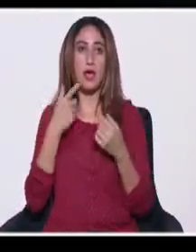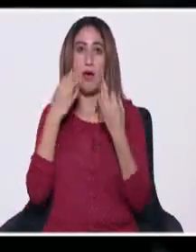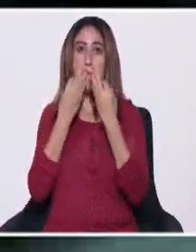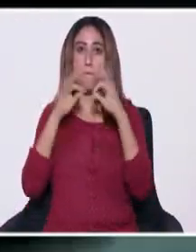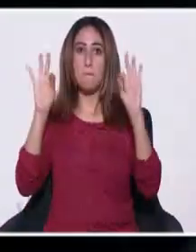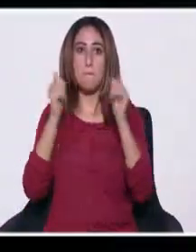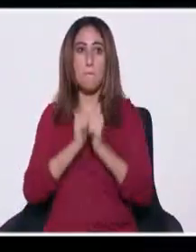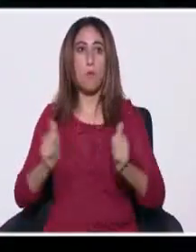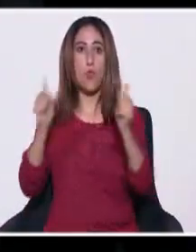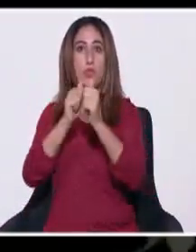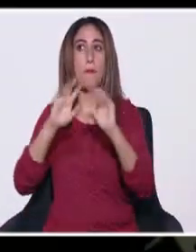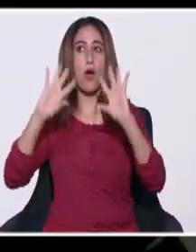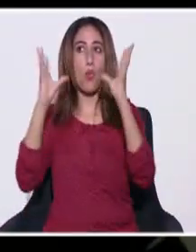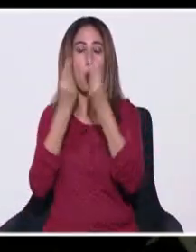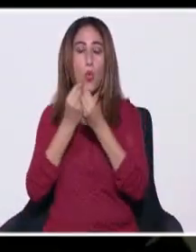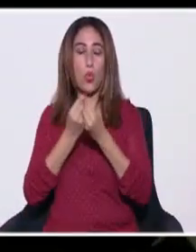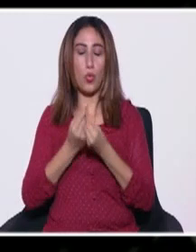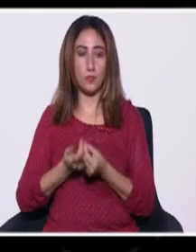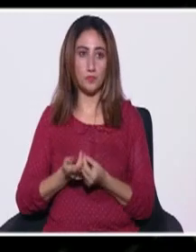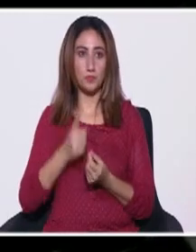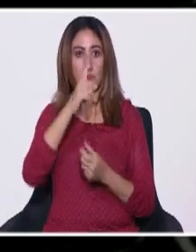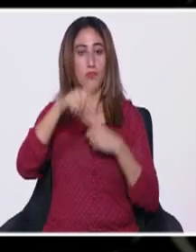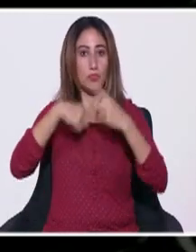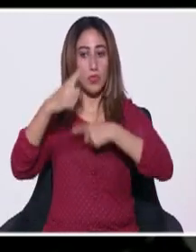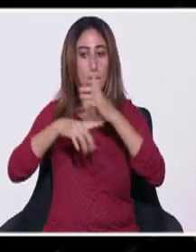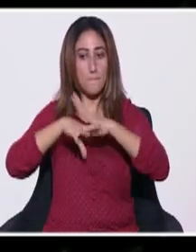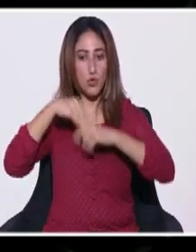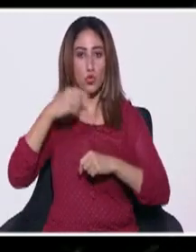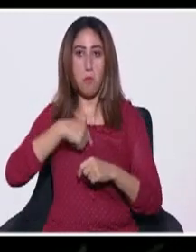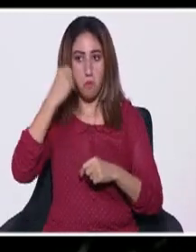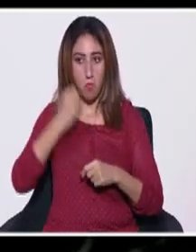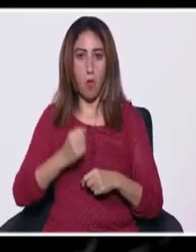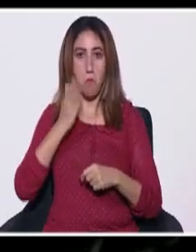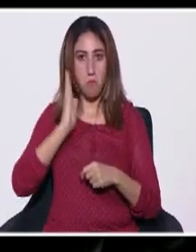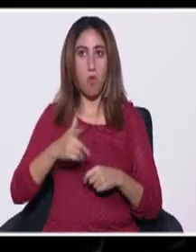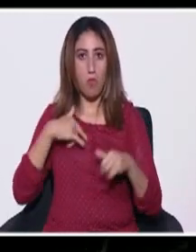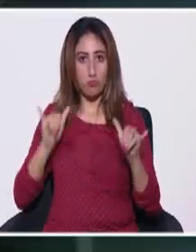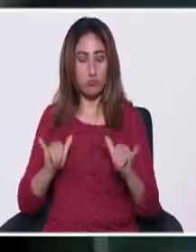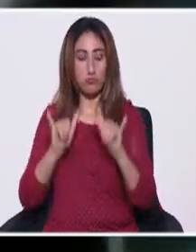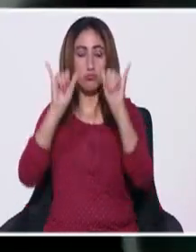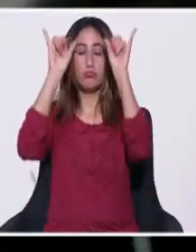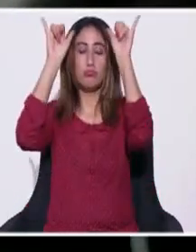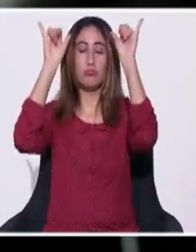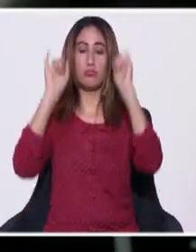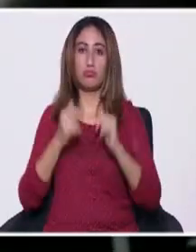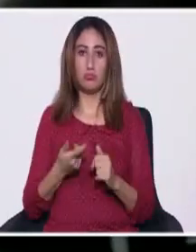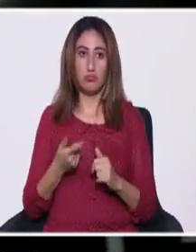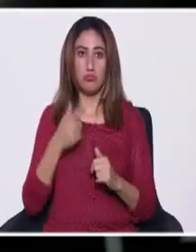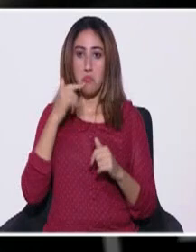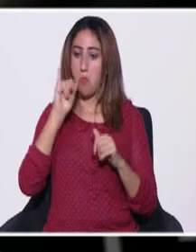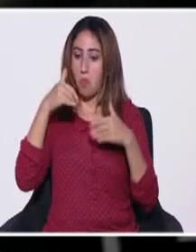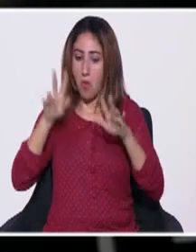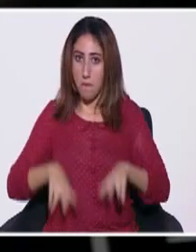المجتمع كله. فأكملت مشوارها وهي مؤمنة بأن التقدم في الحياة لا يحتاج إلى